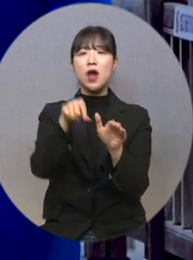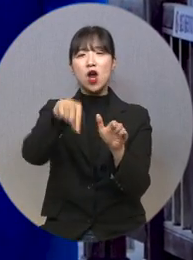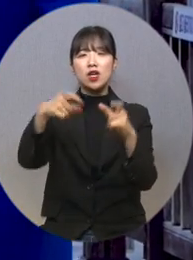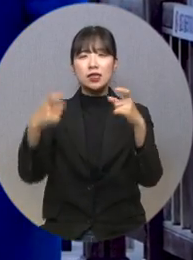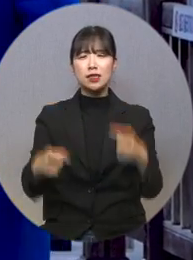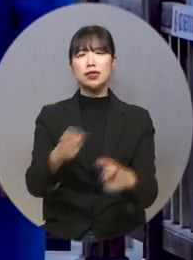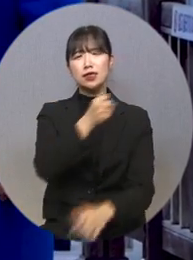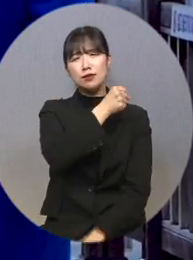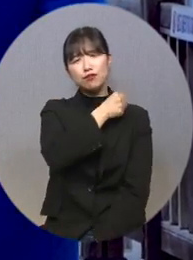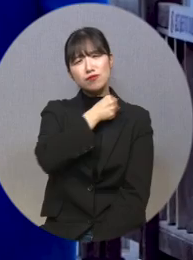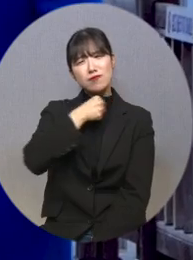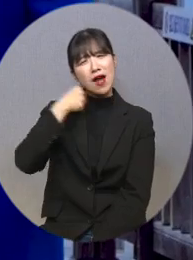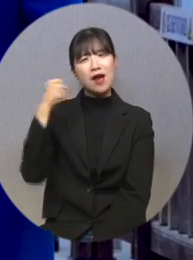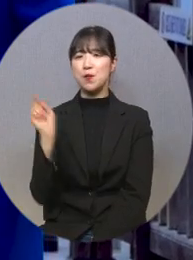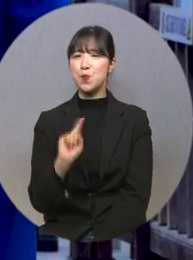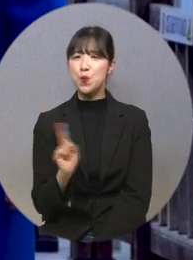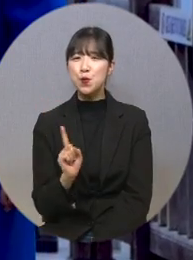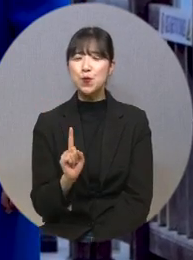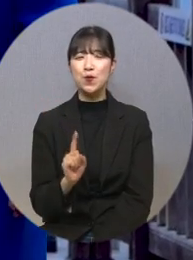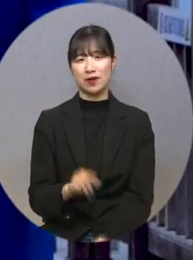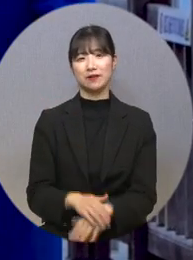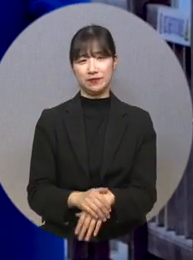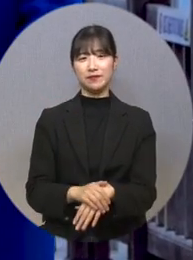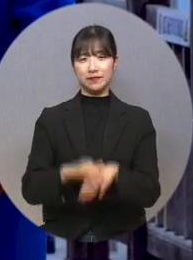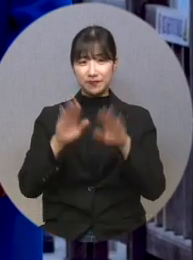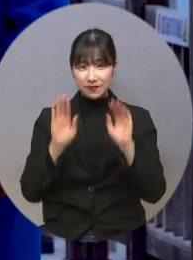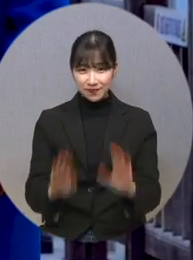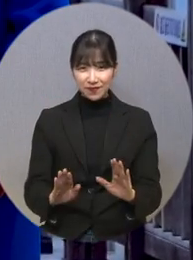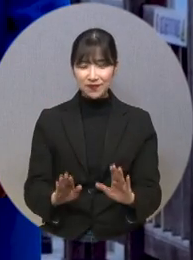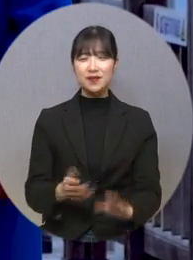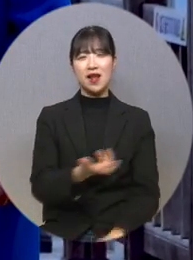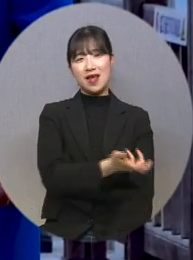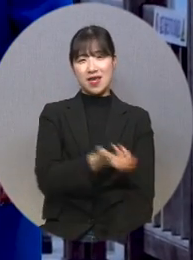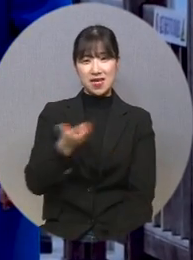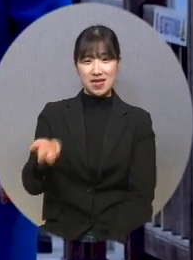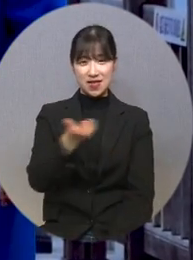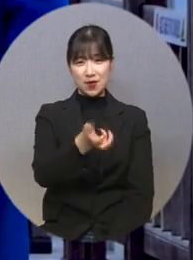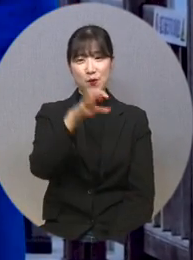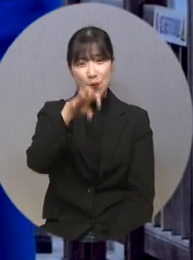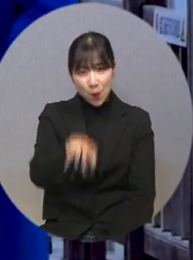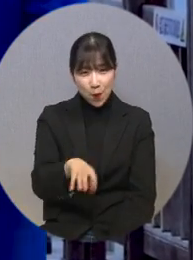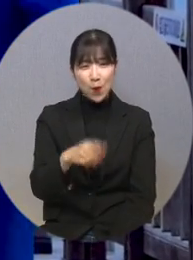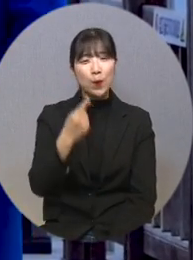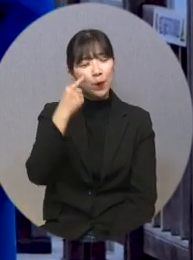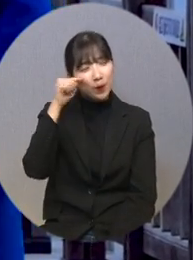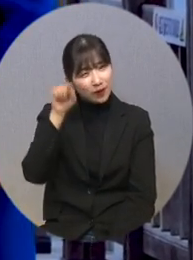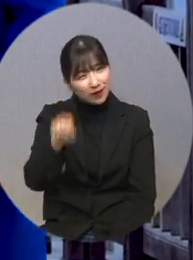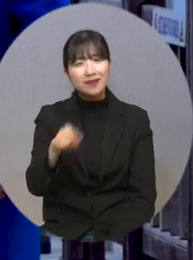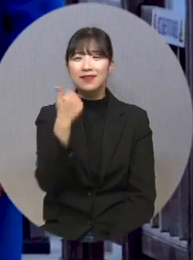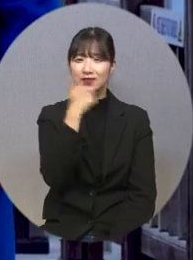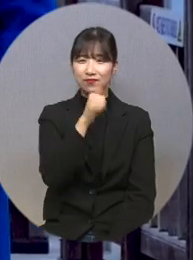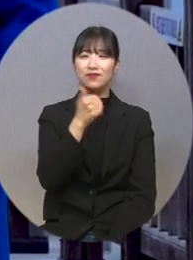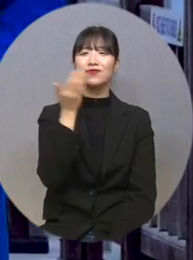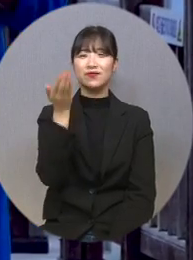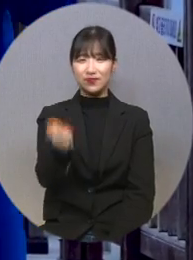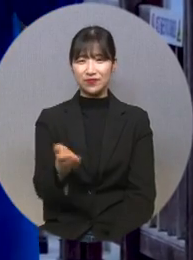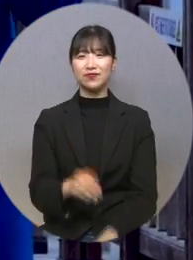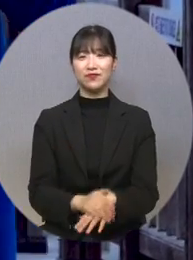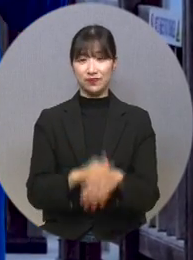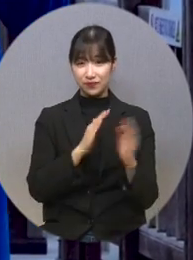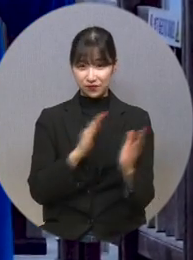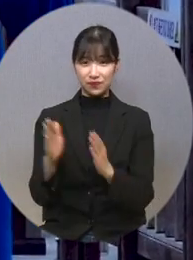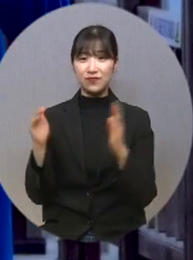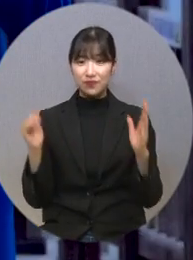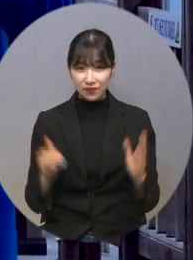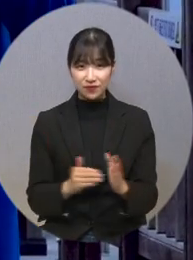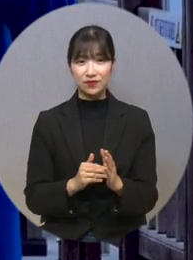맛난 먹거리 뭐가 있을지 저희가 이동 스튜디오로 움직여서. 하나씩 하나씩 자세히 소개해 드리도록 하겠습니다. 준비됐나요? 네. 네.